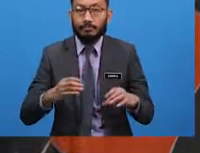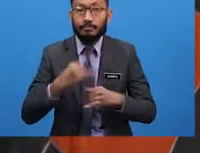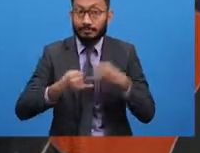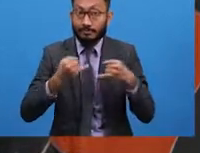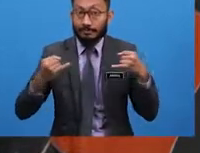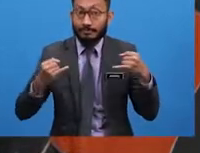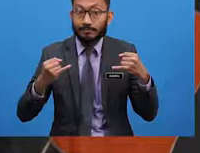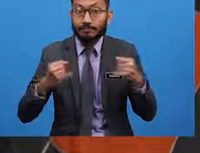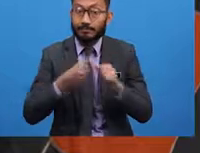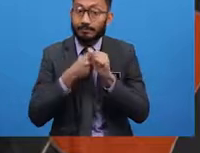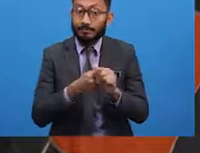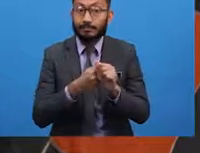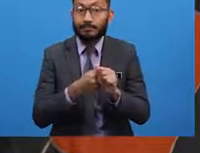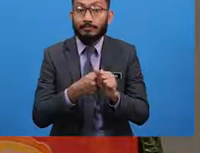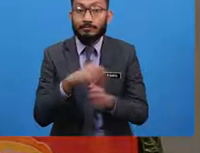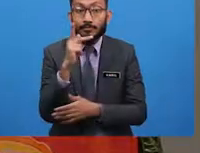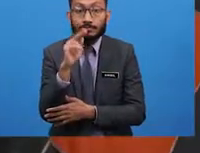mengikut kreativiti masing-masing.